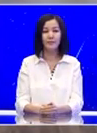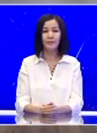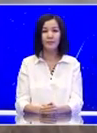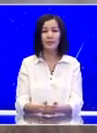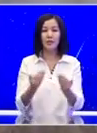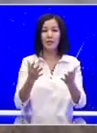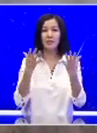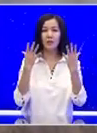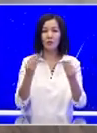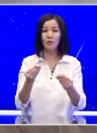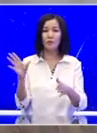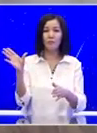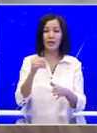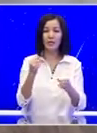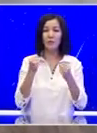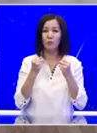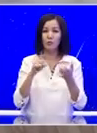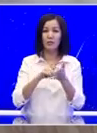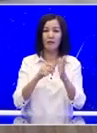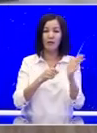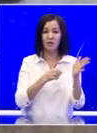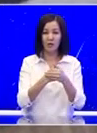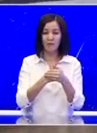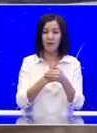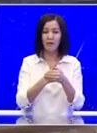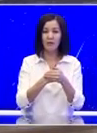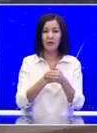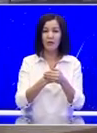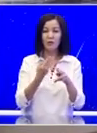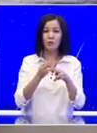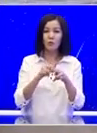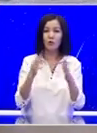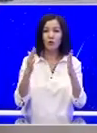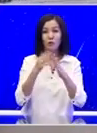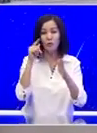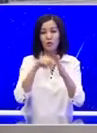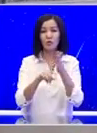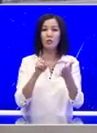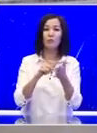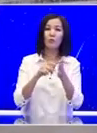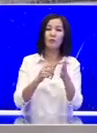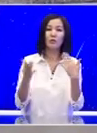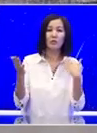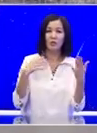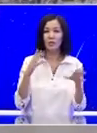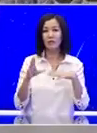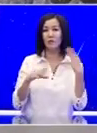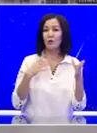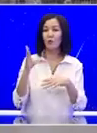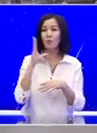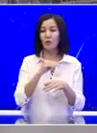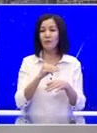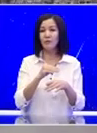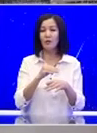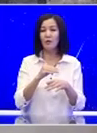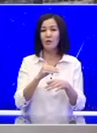Қазіргі таңда барлық спорт залдар жабық, сондықтан гантелер мен қол жеткізе алмаймыз. Сондықтан үйде бар